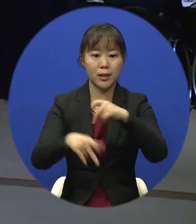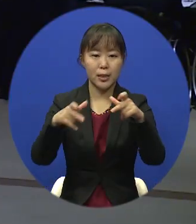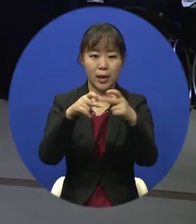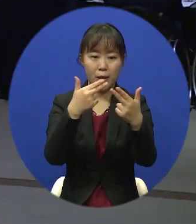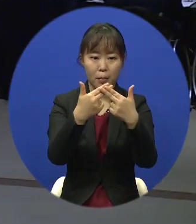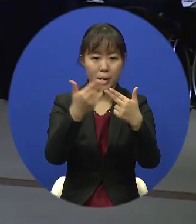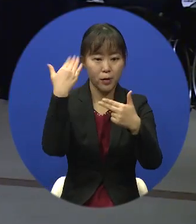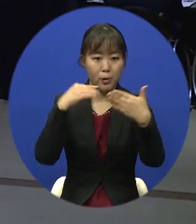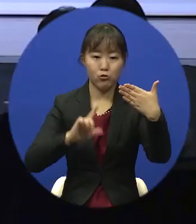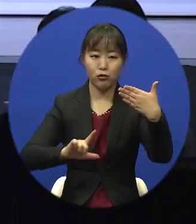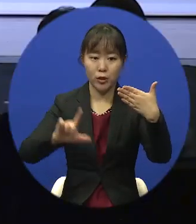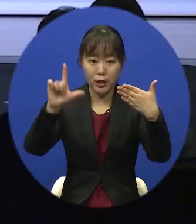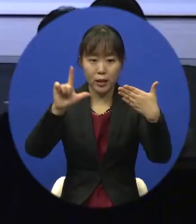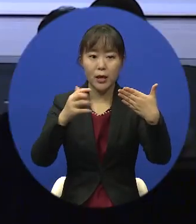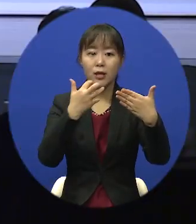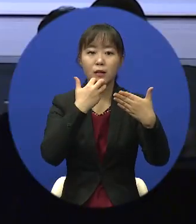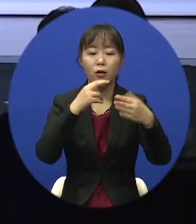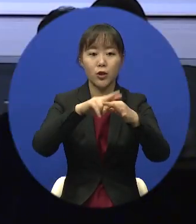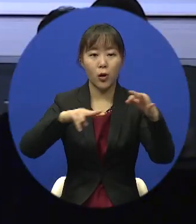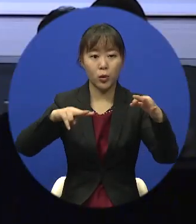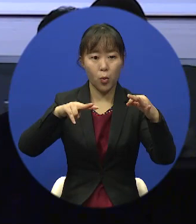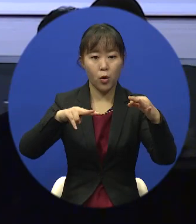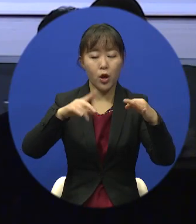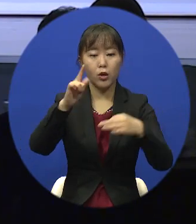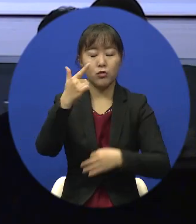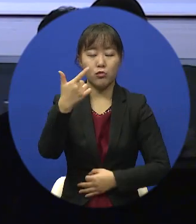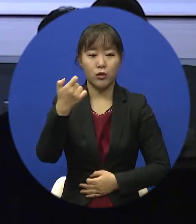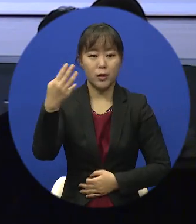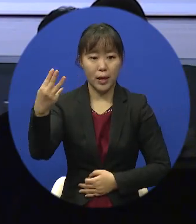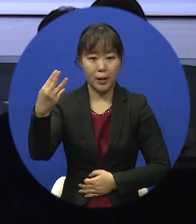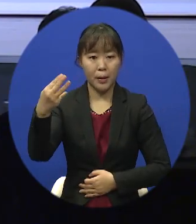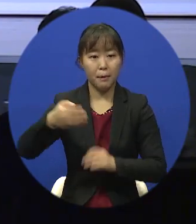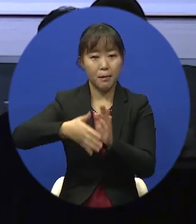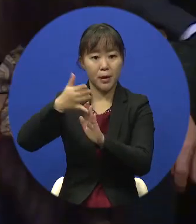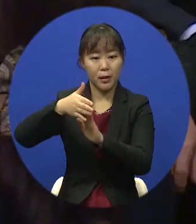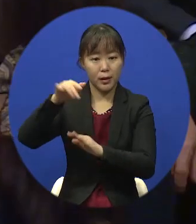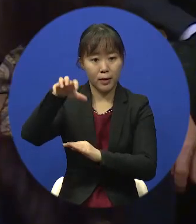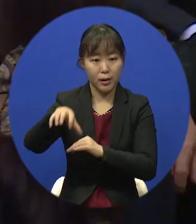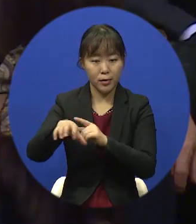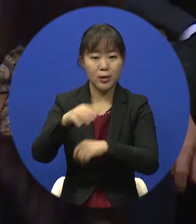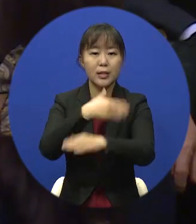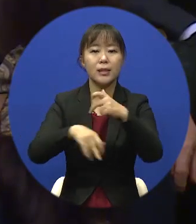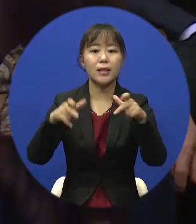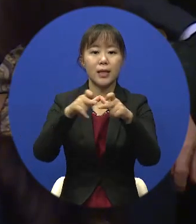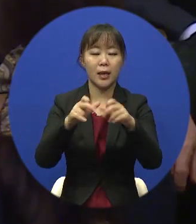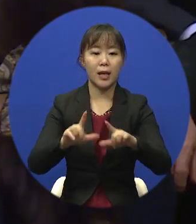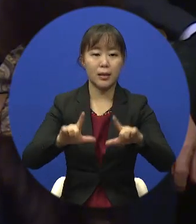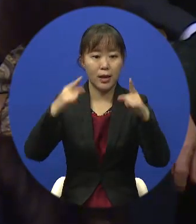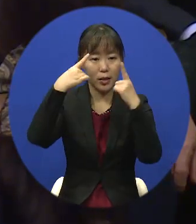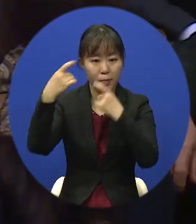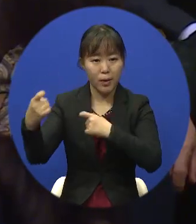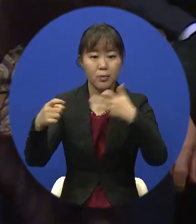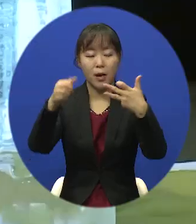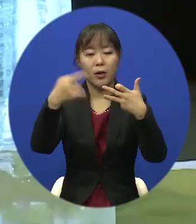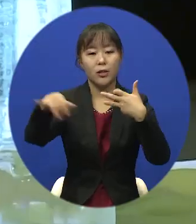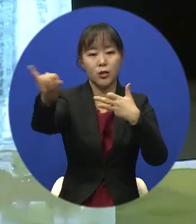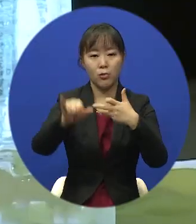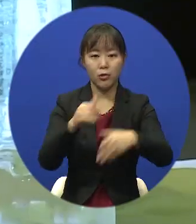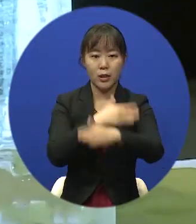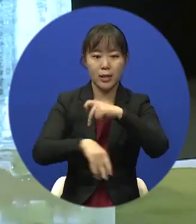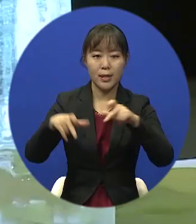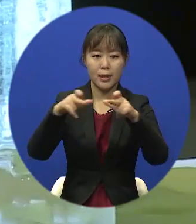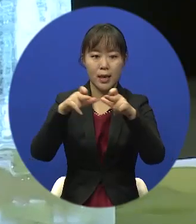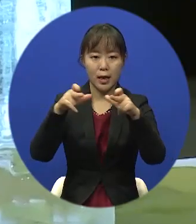한국지체장애인협회가 지난 9일 서울 여의도 63빌딩 그랜드볼룸에서 지체장애인의 날을 기념해 제18회 전국